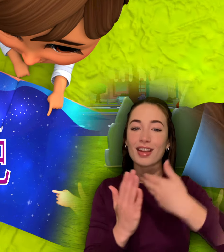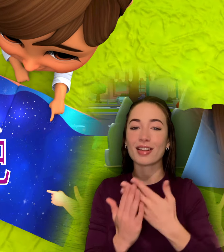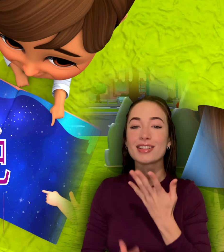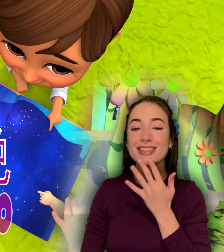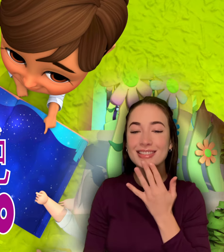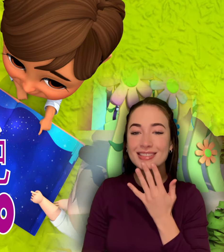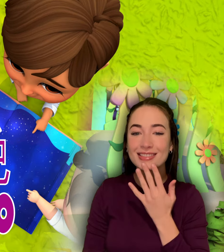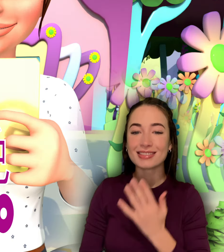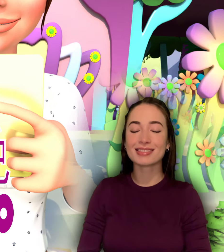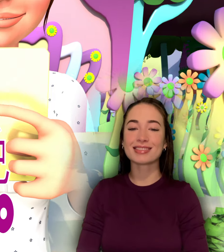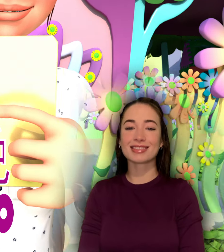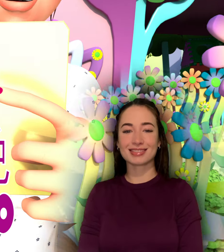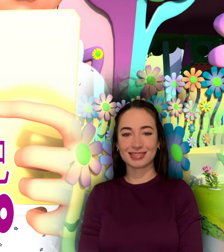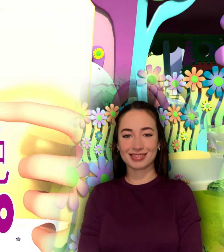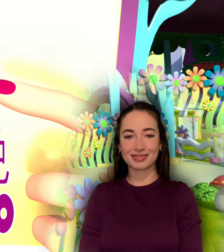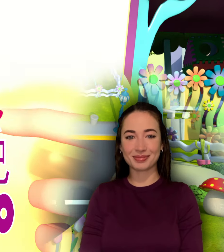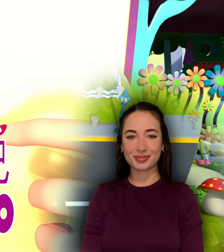綺麗な